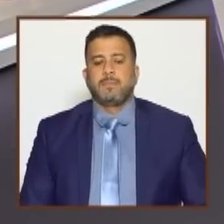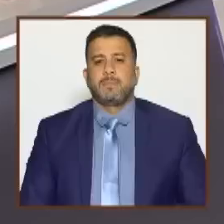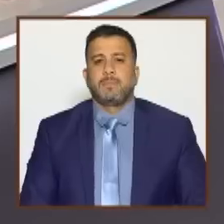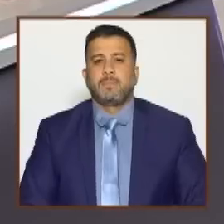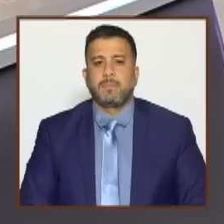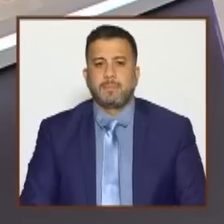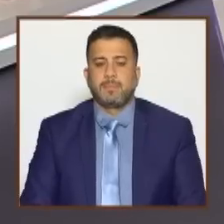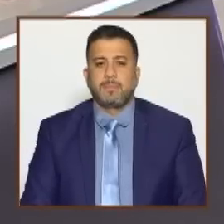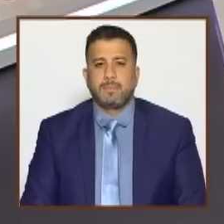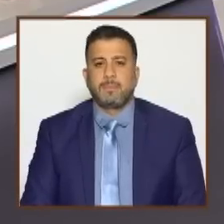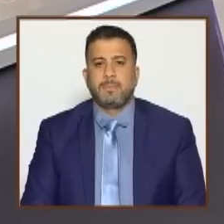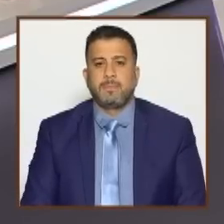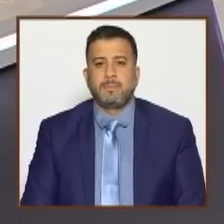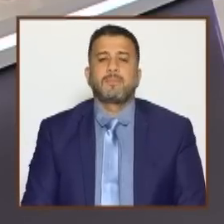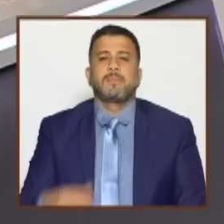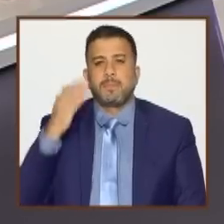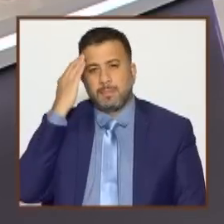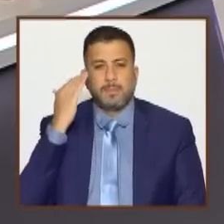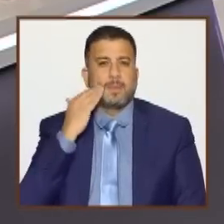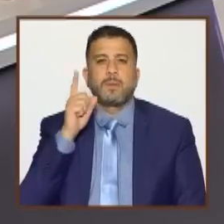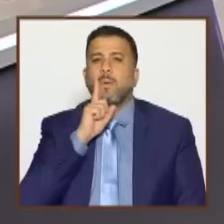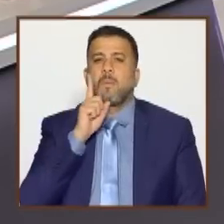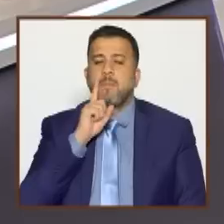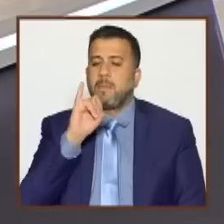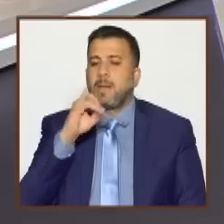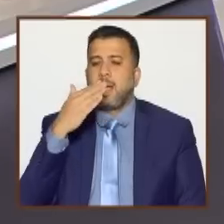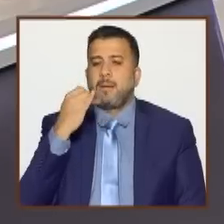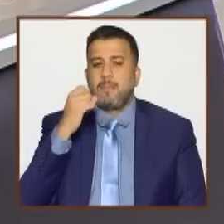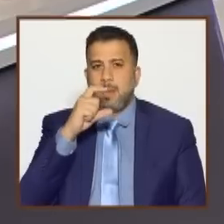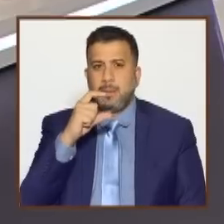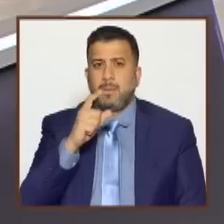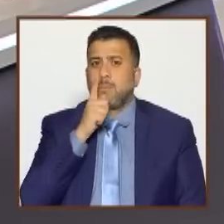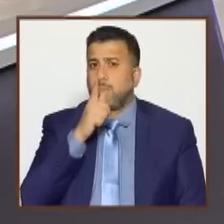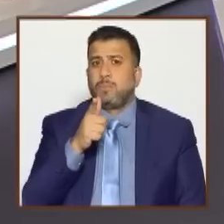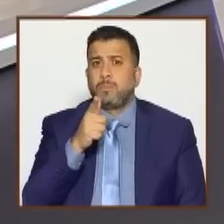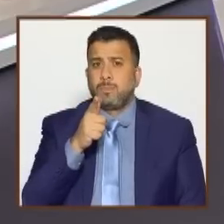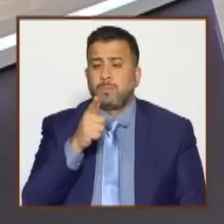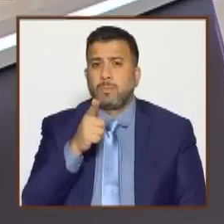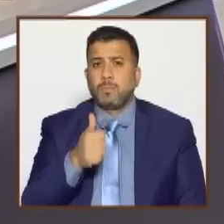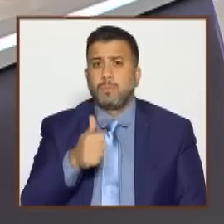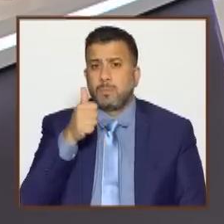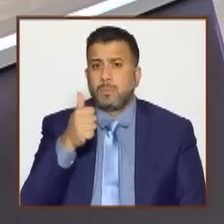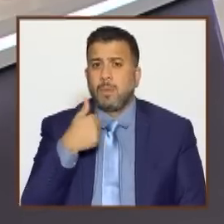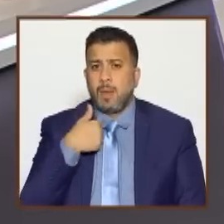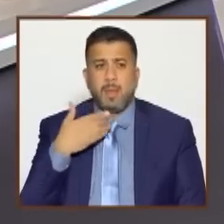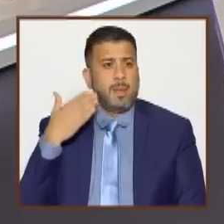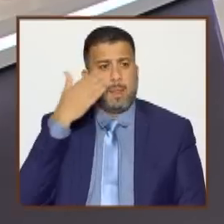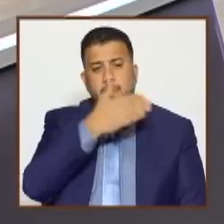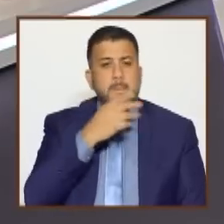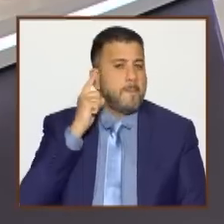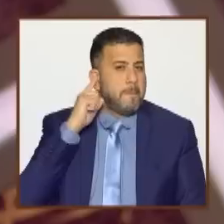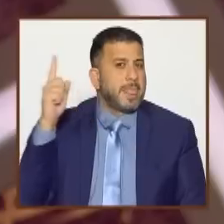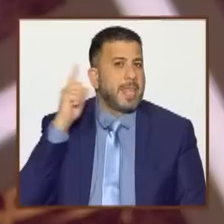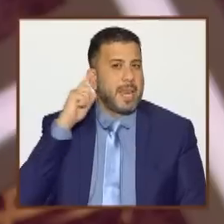طيب. طيب أم محمد بارك الله فيها تسأل تقول يعني هل يجوز للإنسان أن يزور المدينة المنورة؟